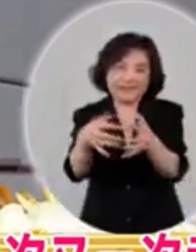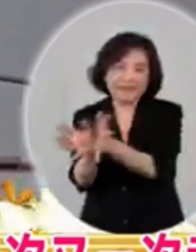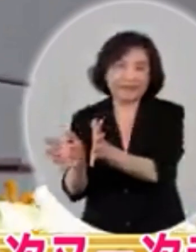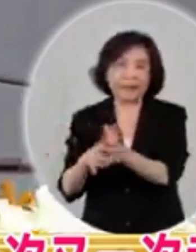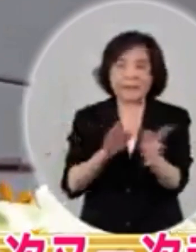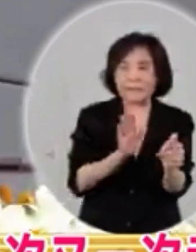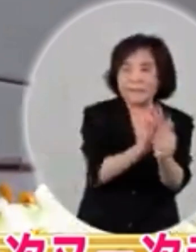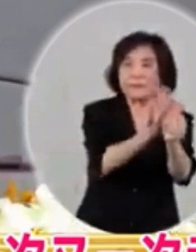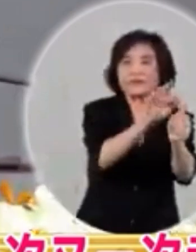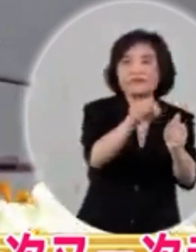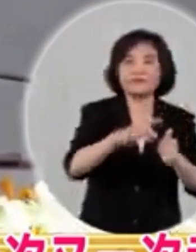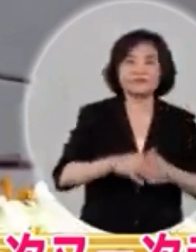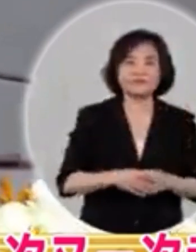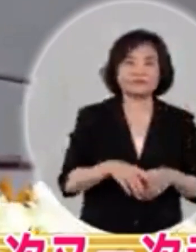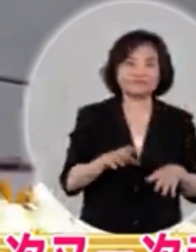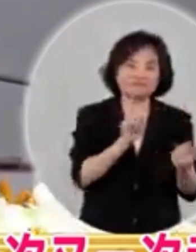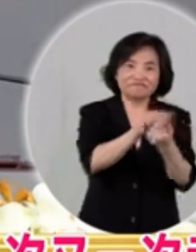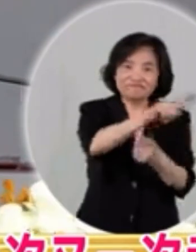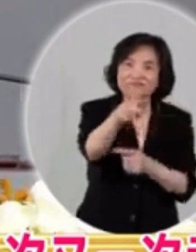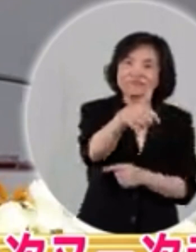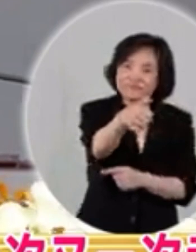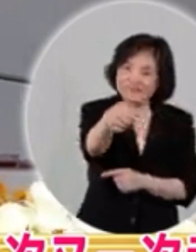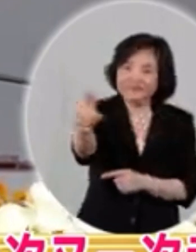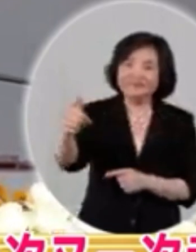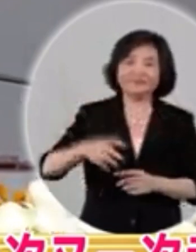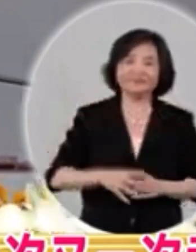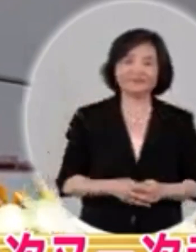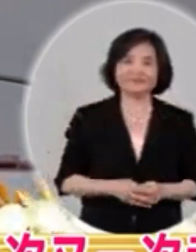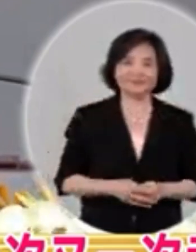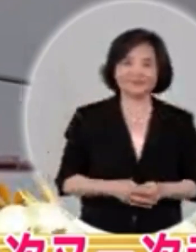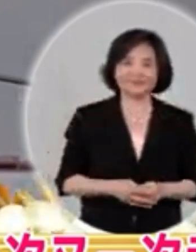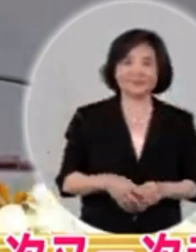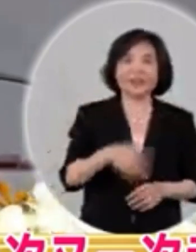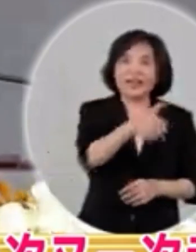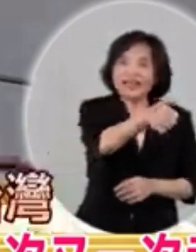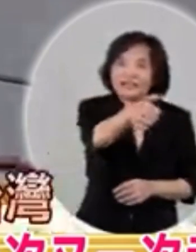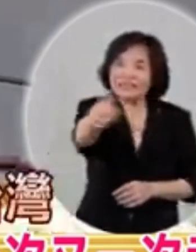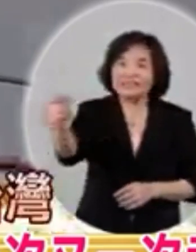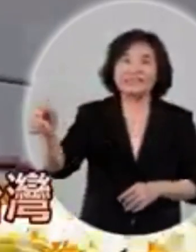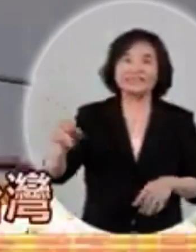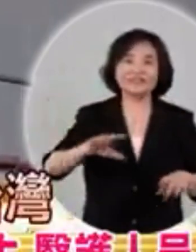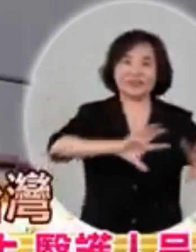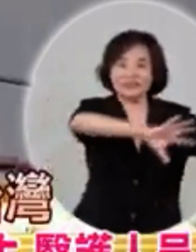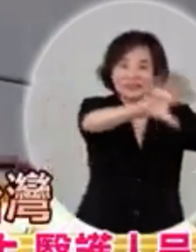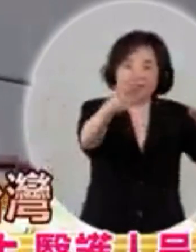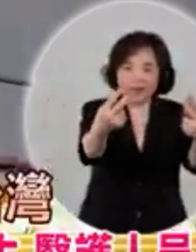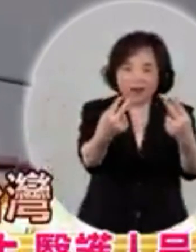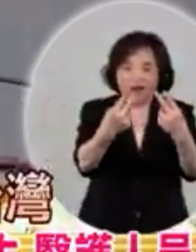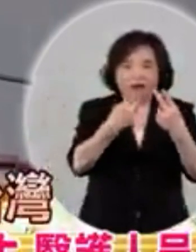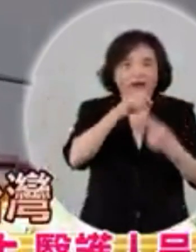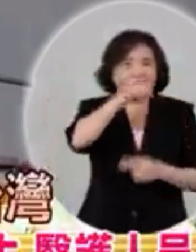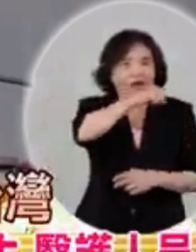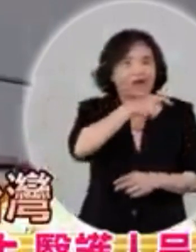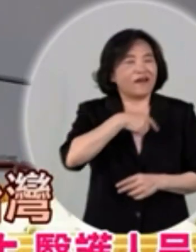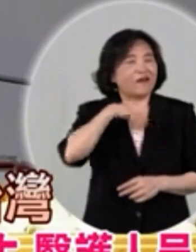队致上谢意，谢谢你们让世界看见台